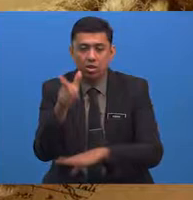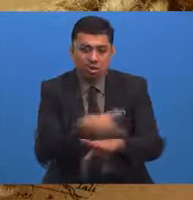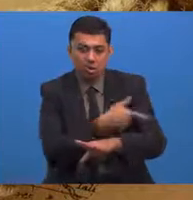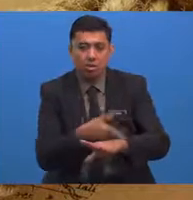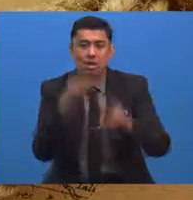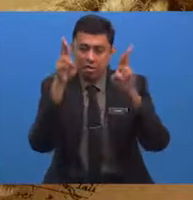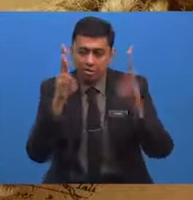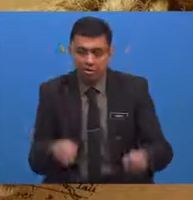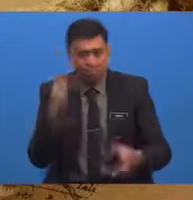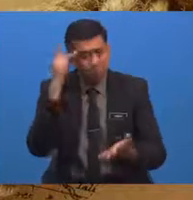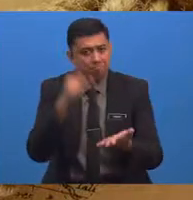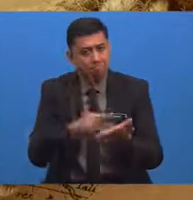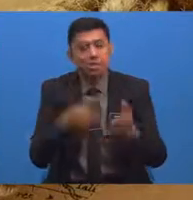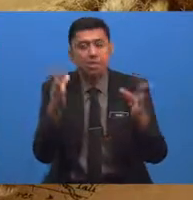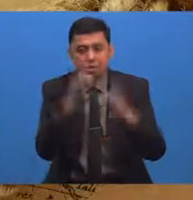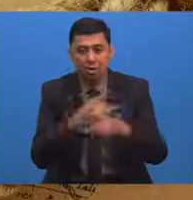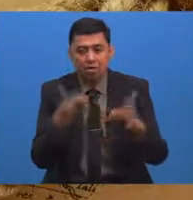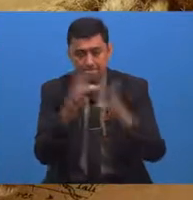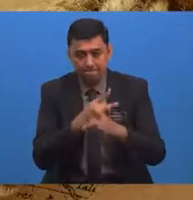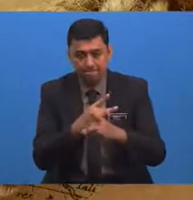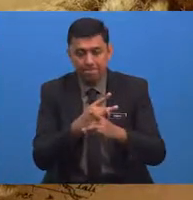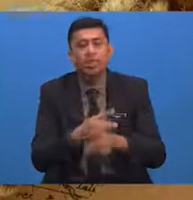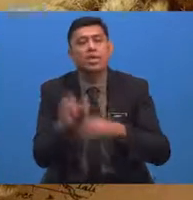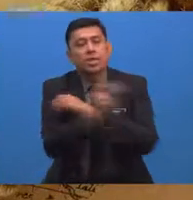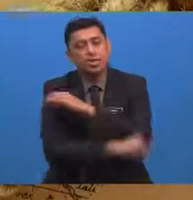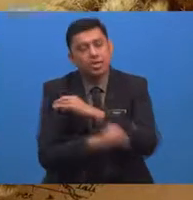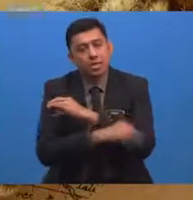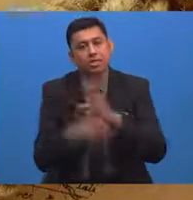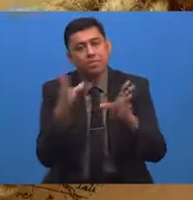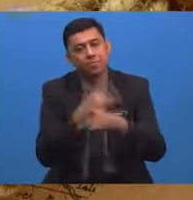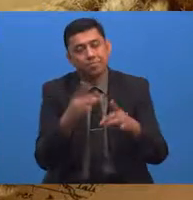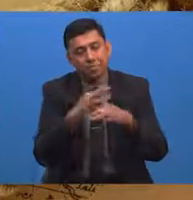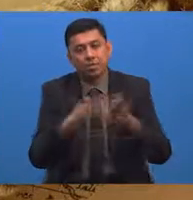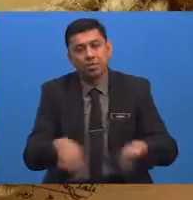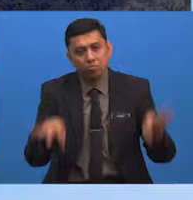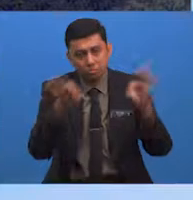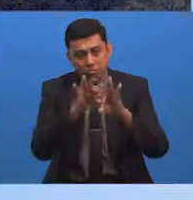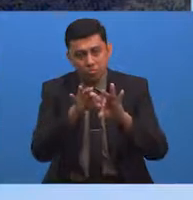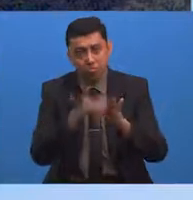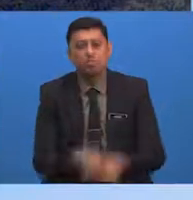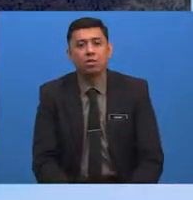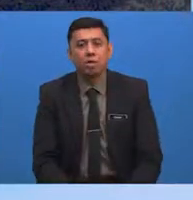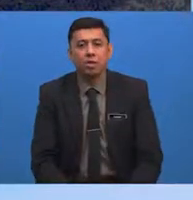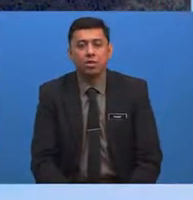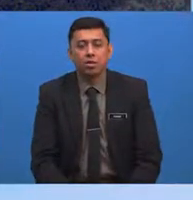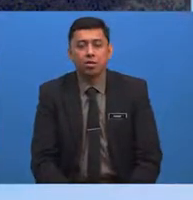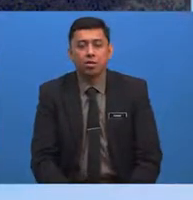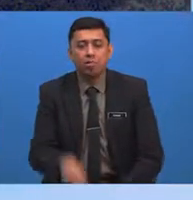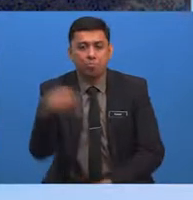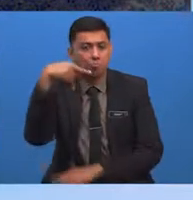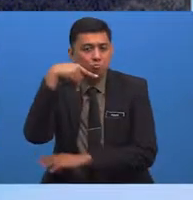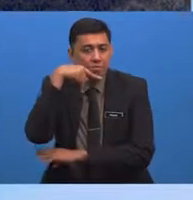yang terkenal di Sarawak. Negeri Sarawak terkenal dengan cerita rakyatnya, iaitu legenda Puteri